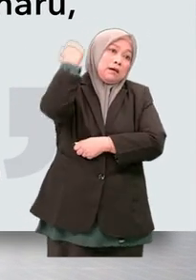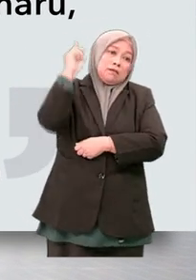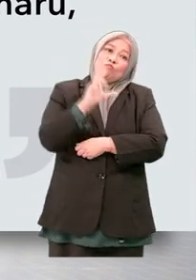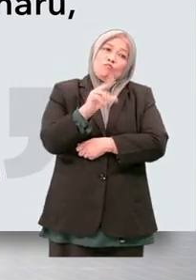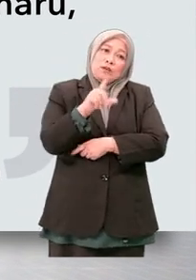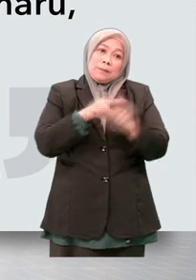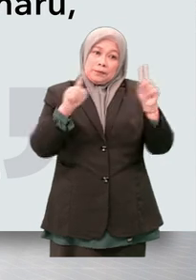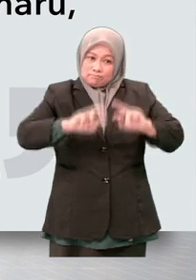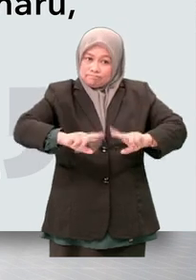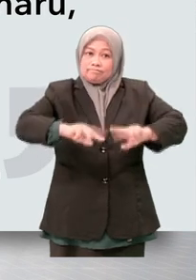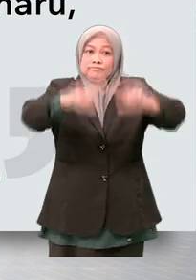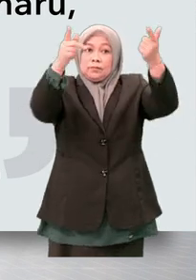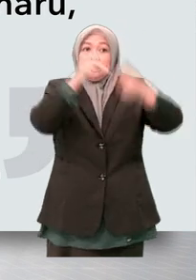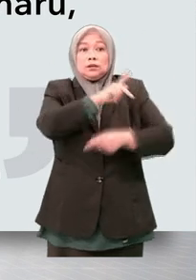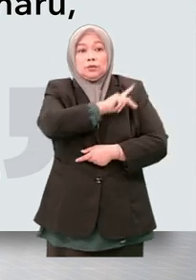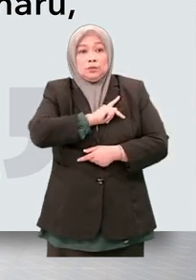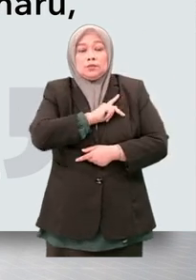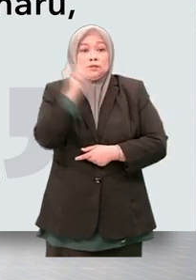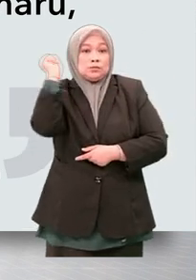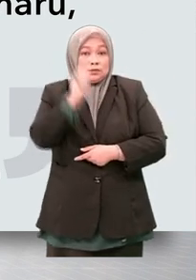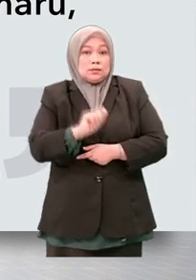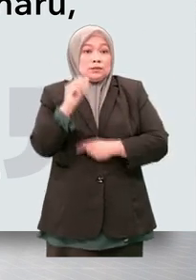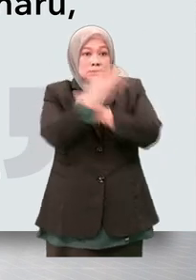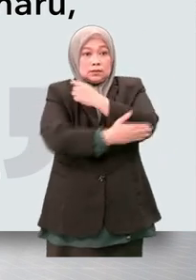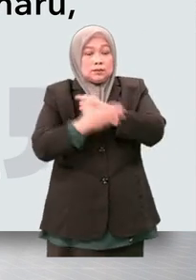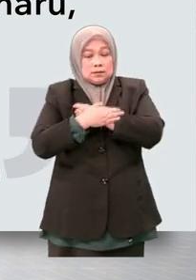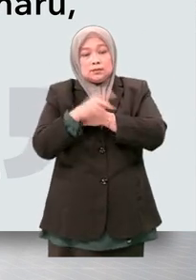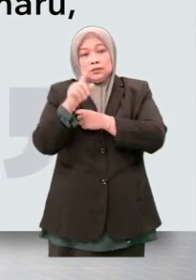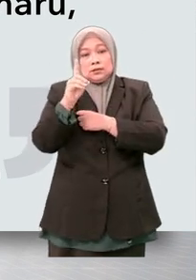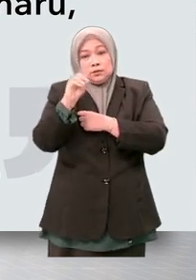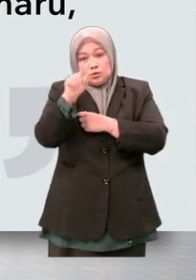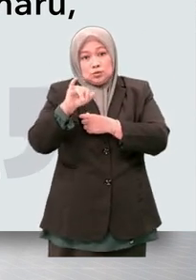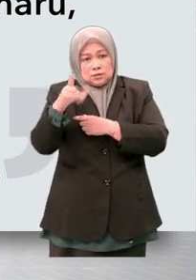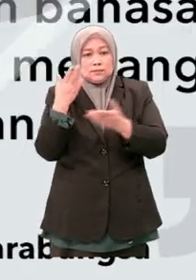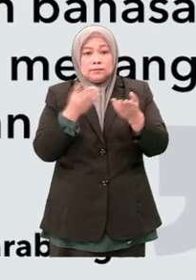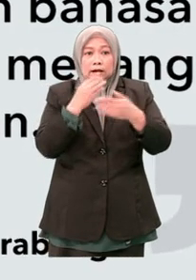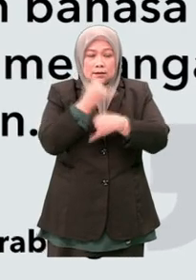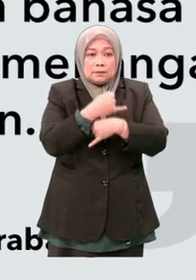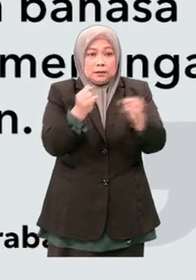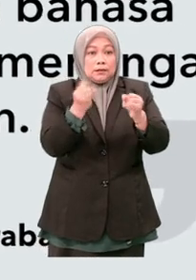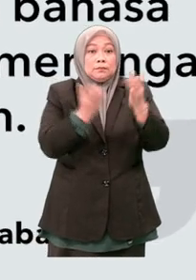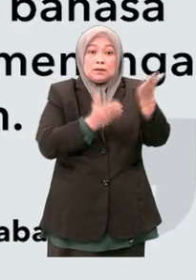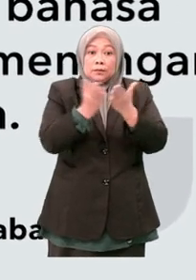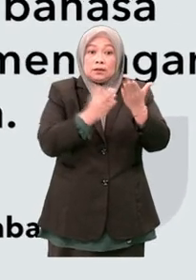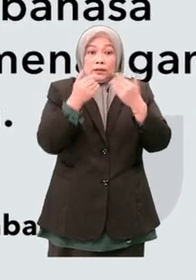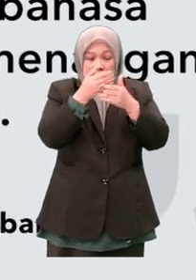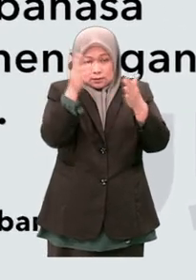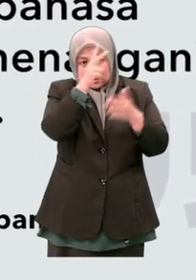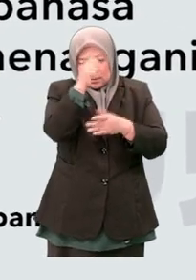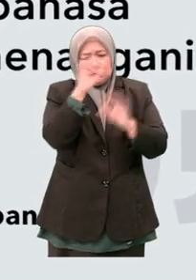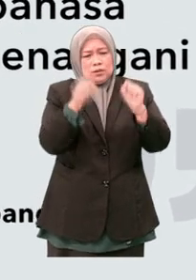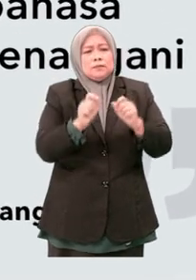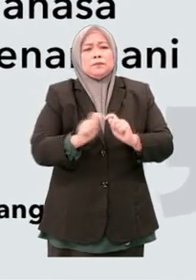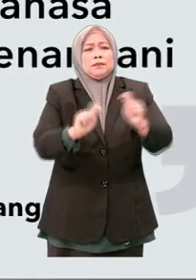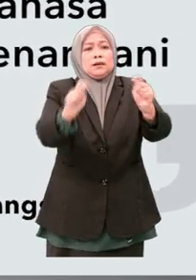sebelum ini dia melaporkan cuaca di usaha negara tansri Marzuki Alie berharap jabatan primatan awam dapat meneliti tindakan yang boleh